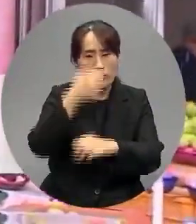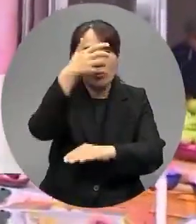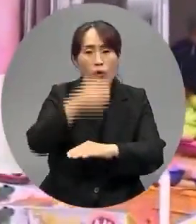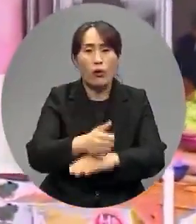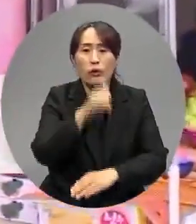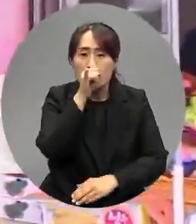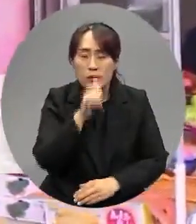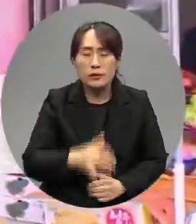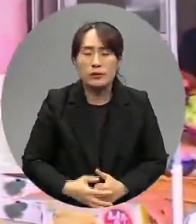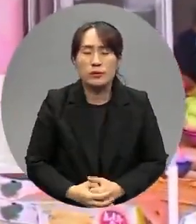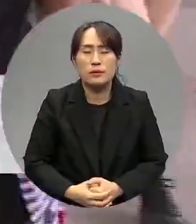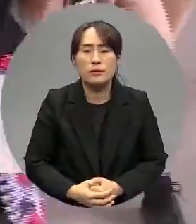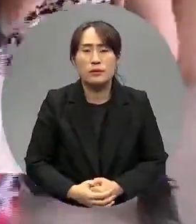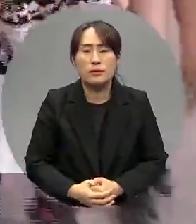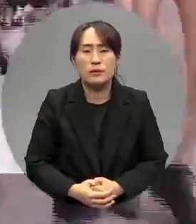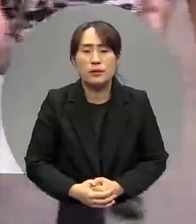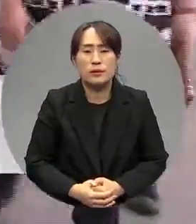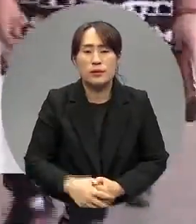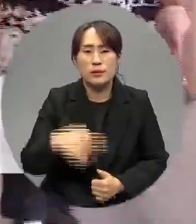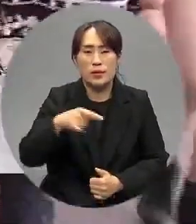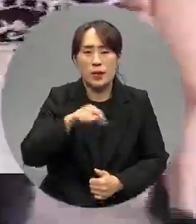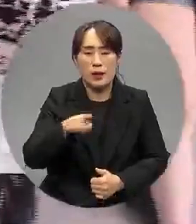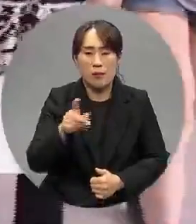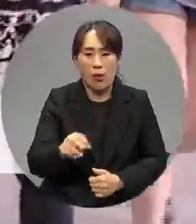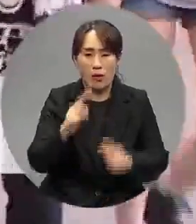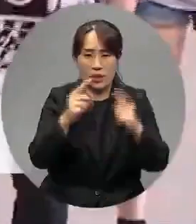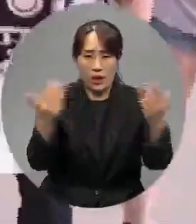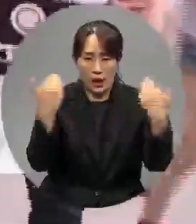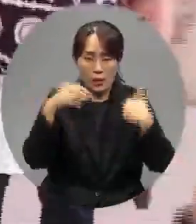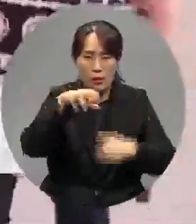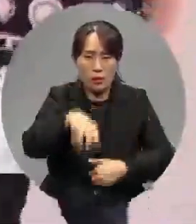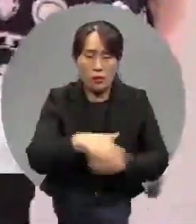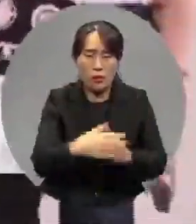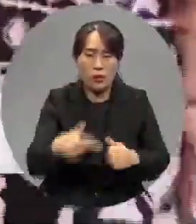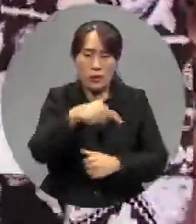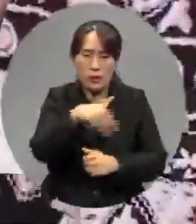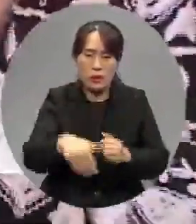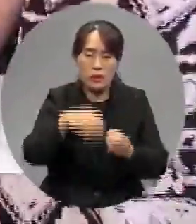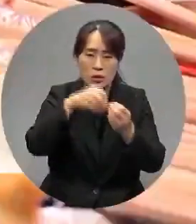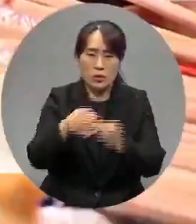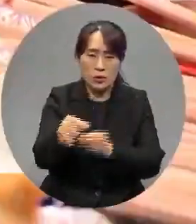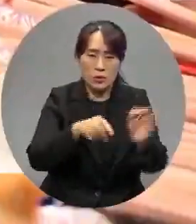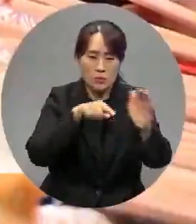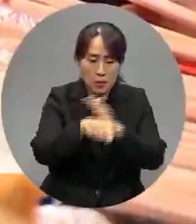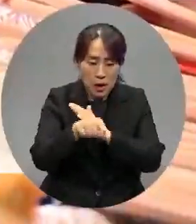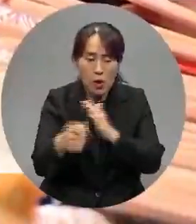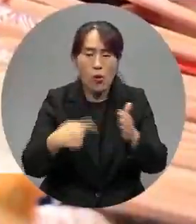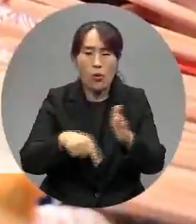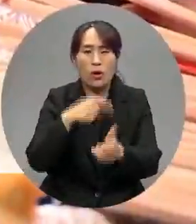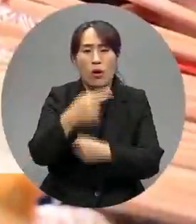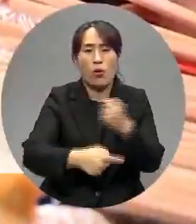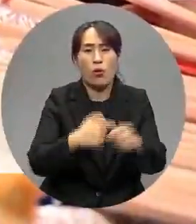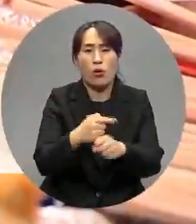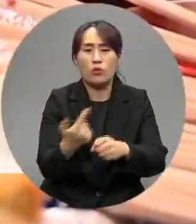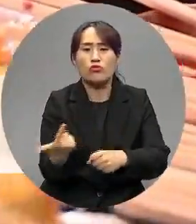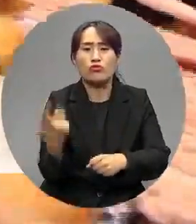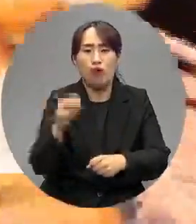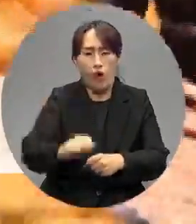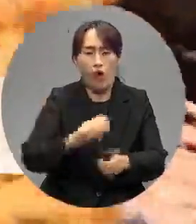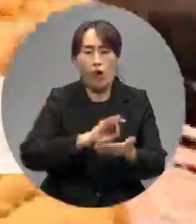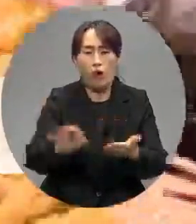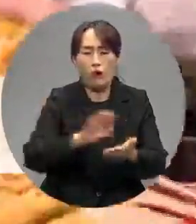결과가 나왔습니다 세명대 산악 협력단은 제천시가 전통시장 투어를 위해 연간 6억 원을